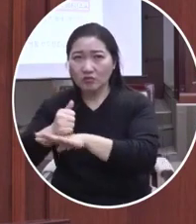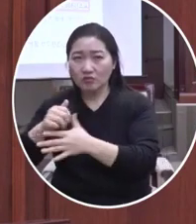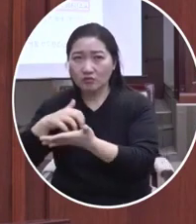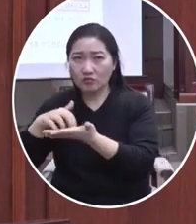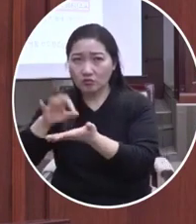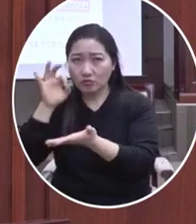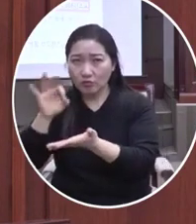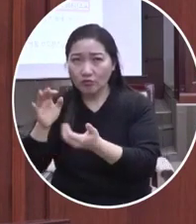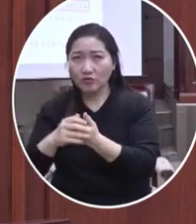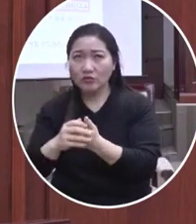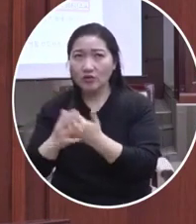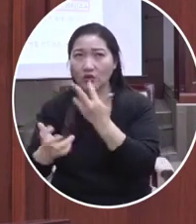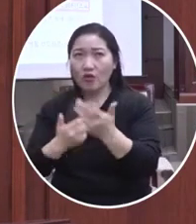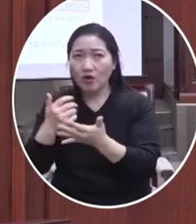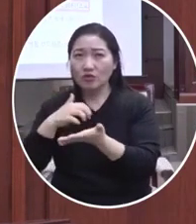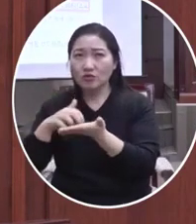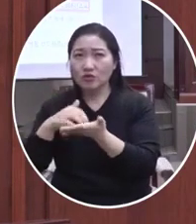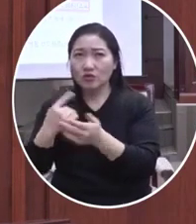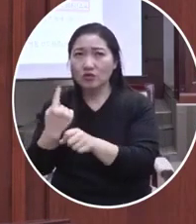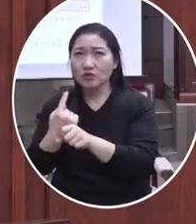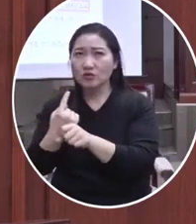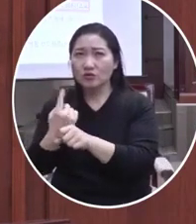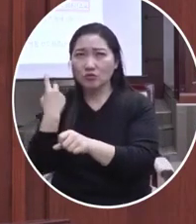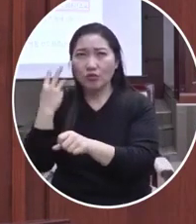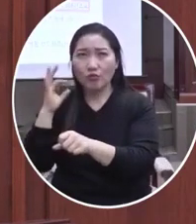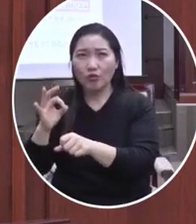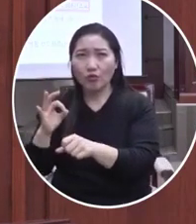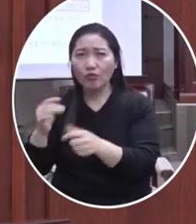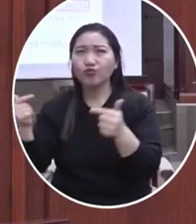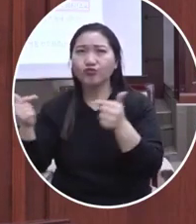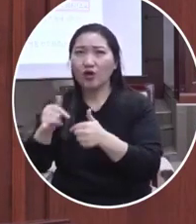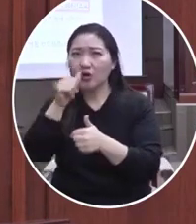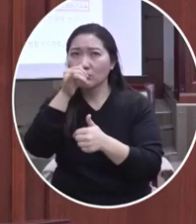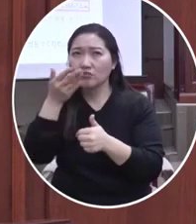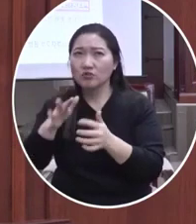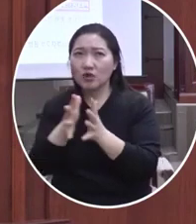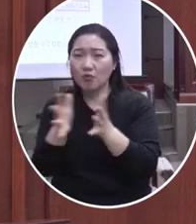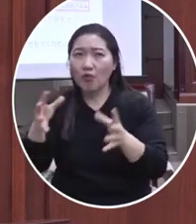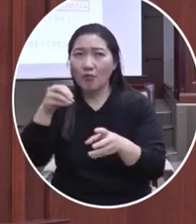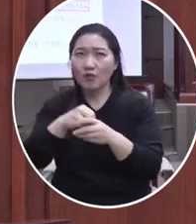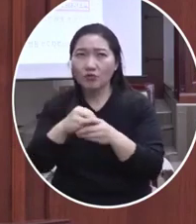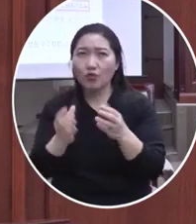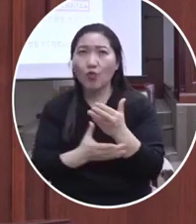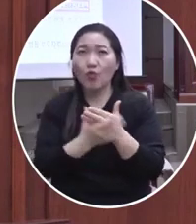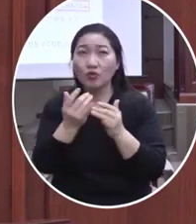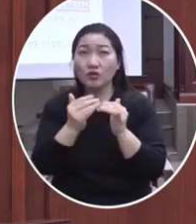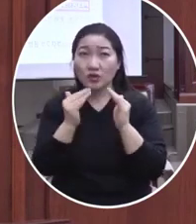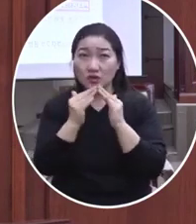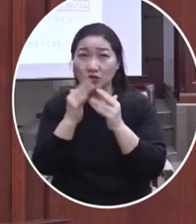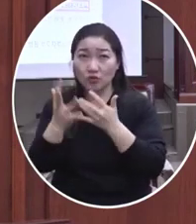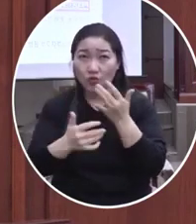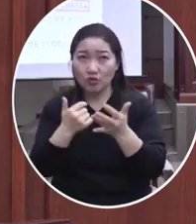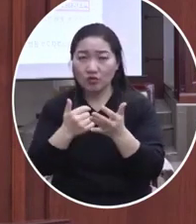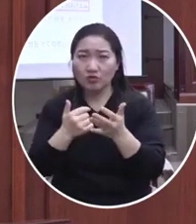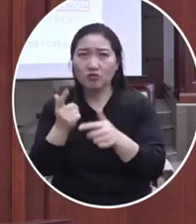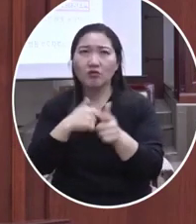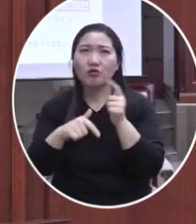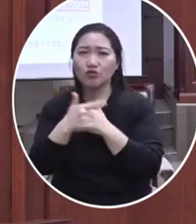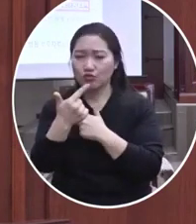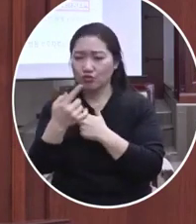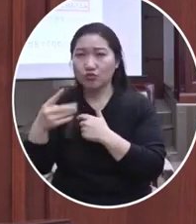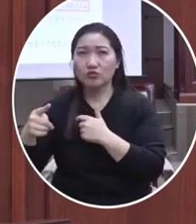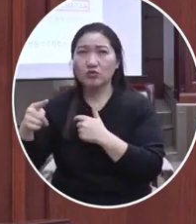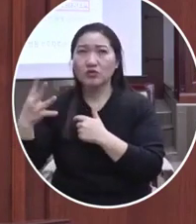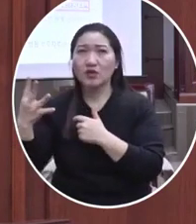자료를 보면 전체 화재 건수는 전년보다 소폭 감소했지만 아파트를 포함한 공동주택 화제는 오히려